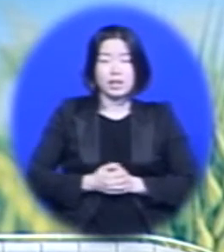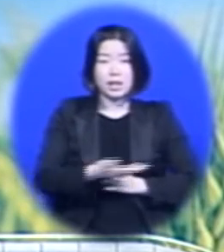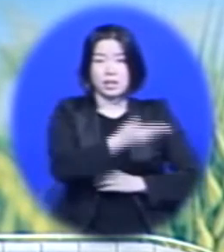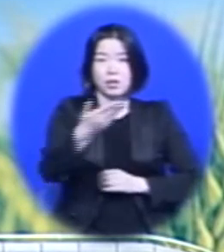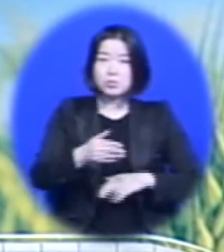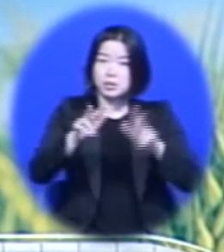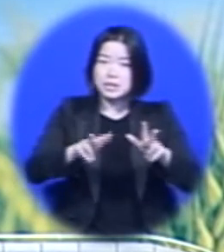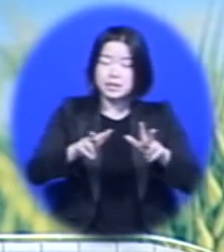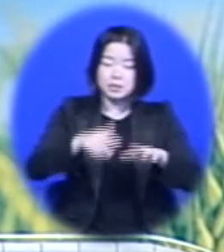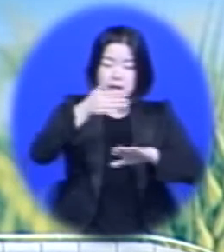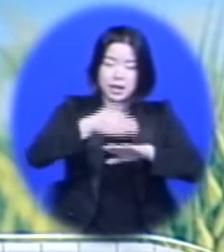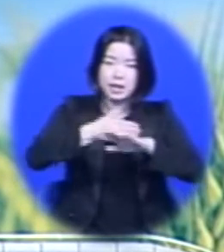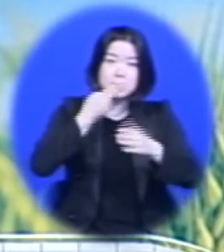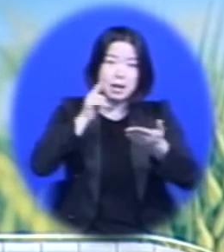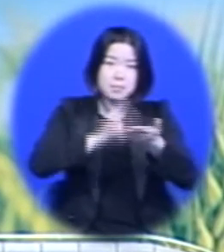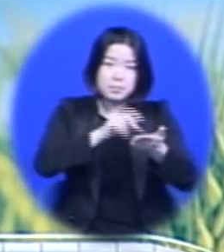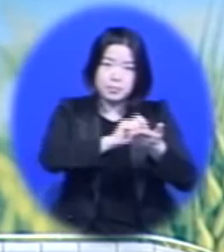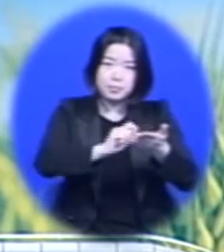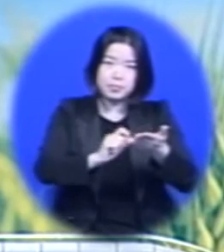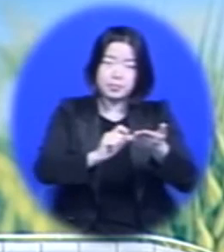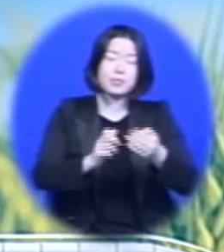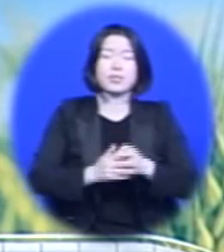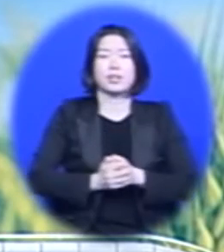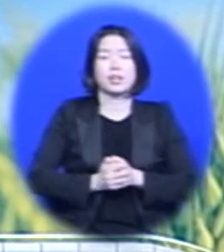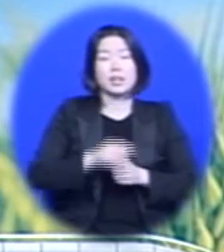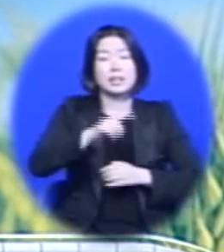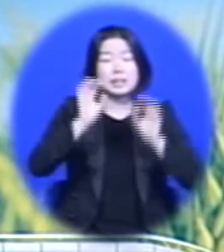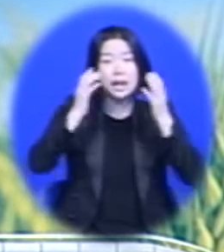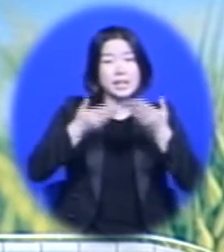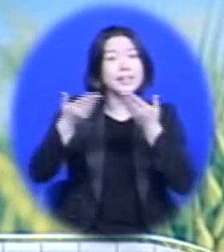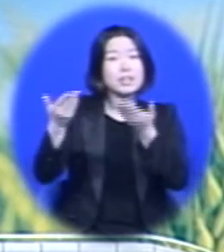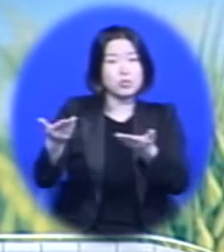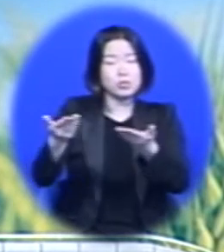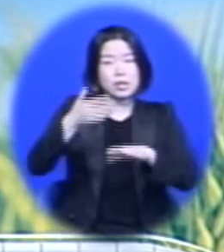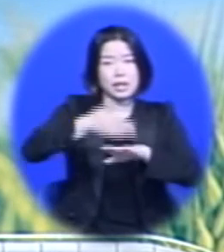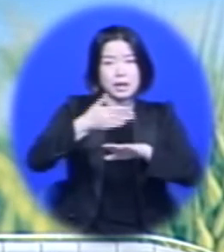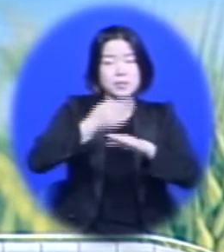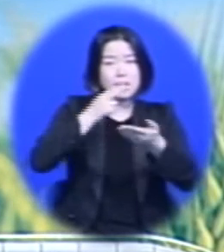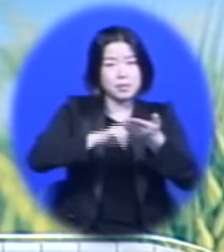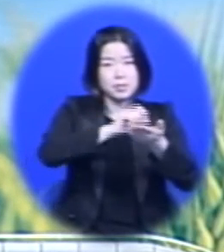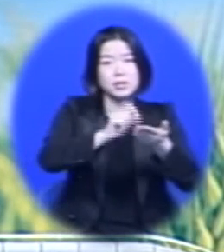여러분들이 지금 감사 편지를 쓰십시오. 그 아이들에게 줄 감사 편지를.